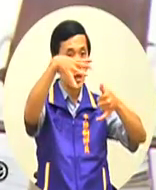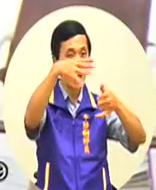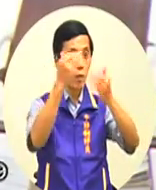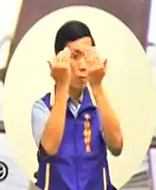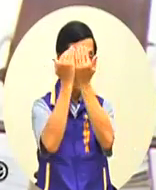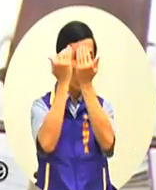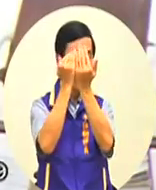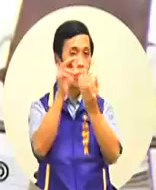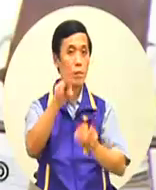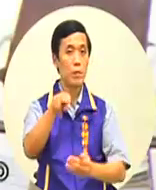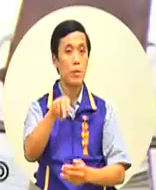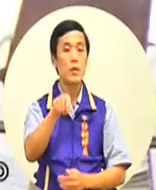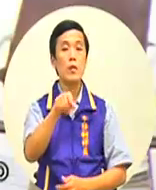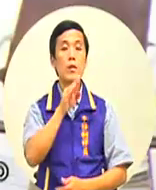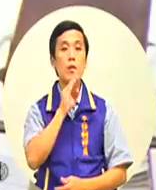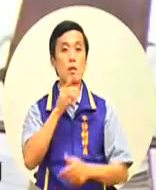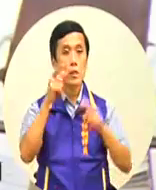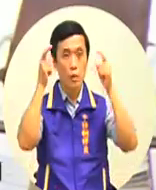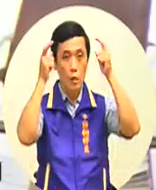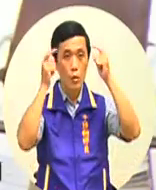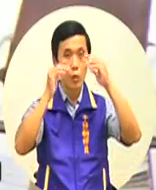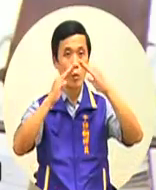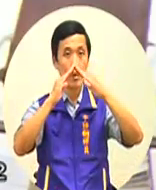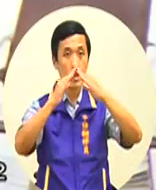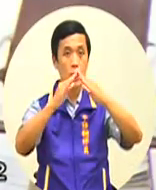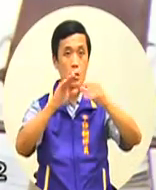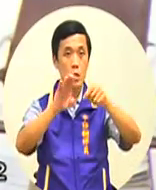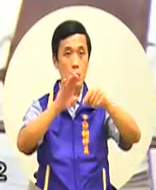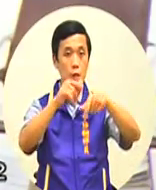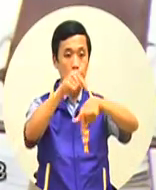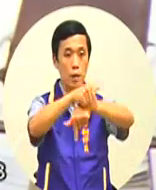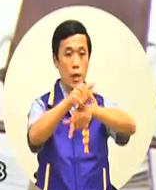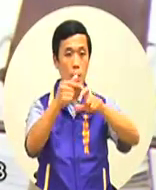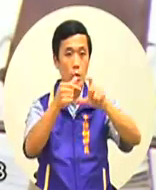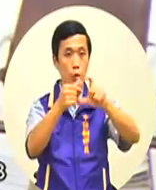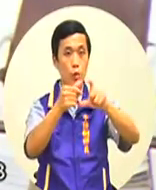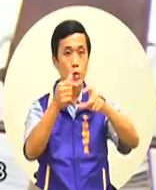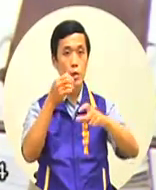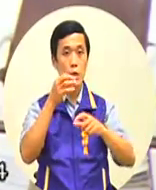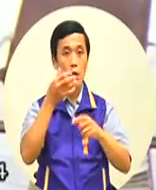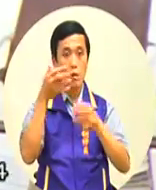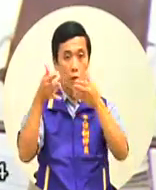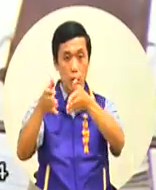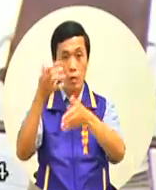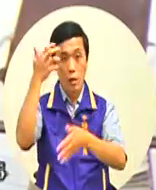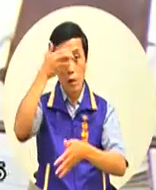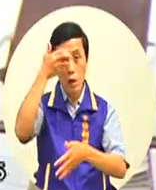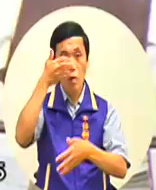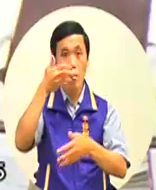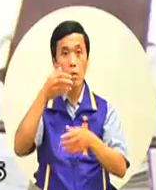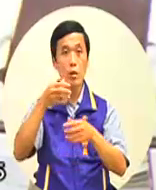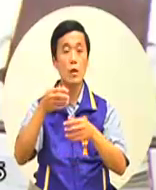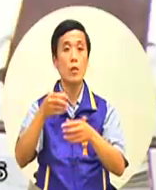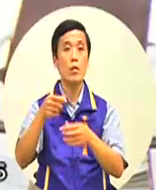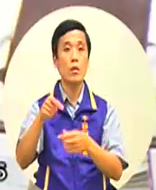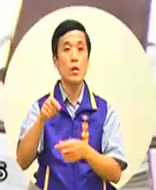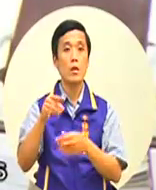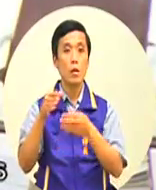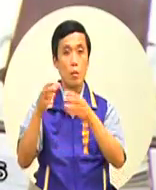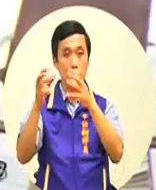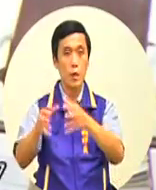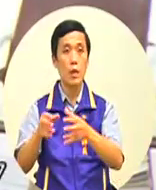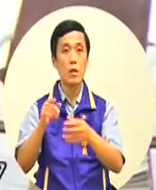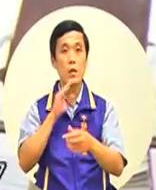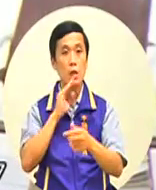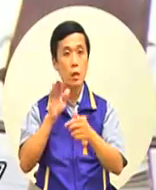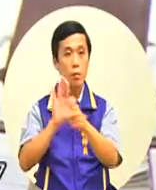这是咱高雄市啊，我们的南区萤火族的龙源。那刚刚我就讲说有那个疗愈的作用，哎，真的